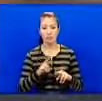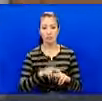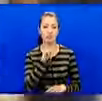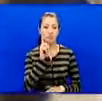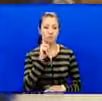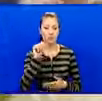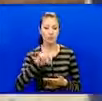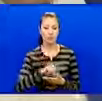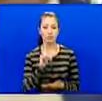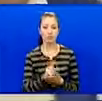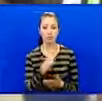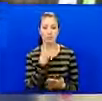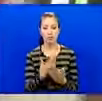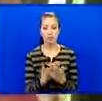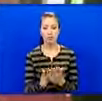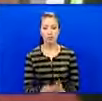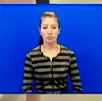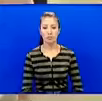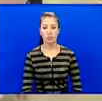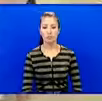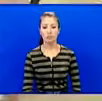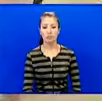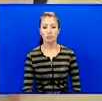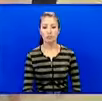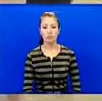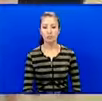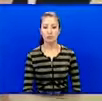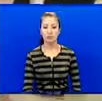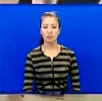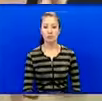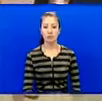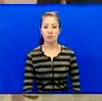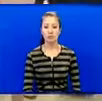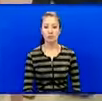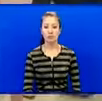Нұрсұлтан Мұхамеджанұлы, Руслан Тілеуберді, Рауан Тастанбеков, оңтүстік ақпарат.